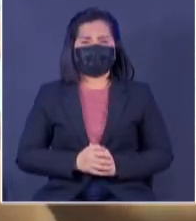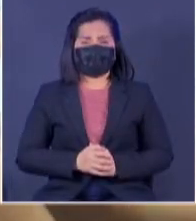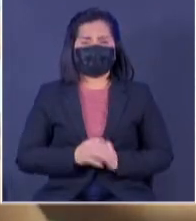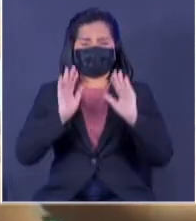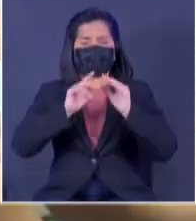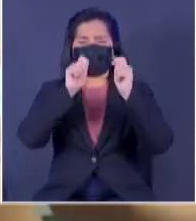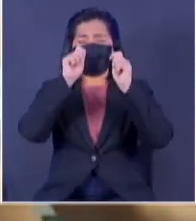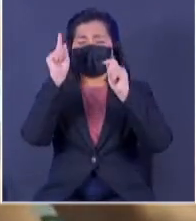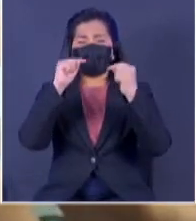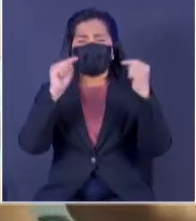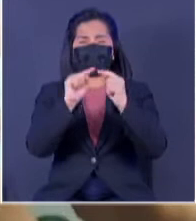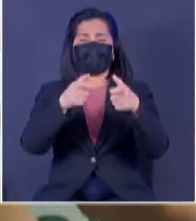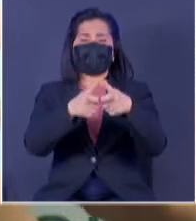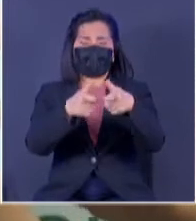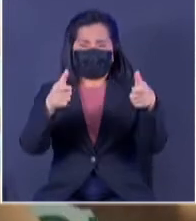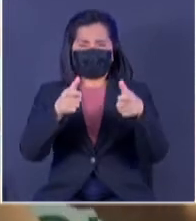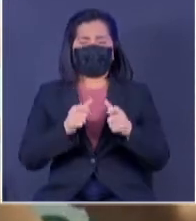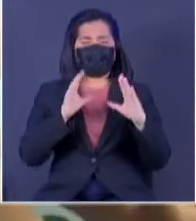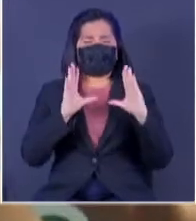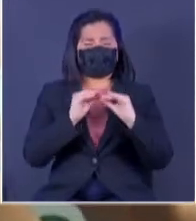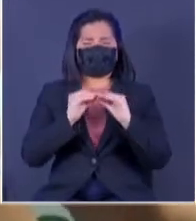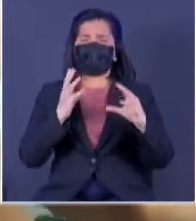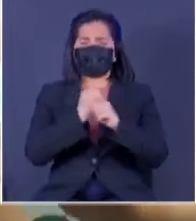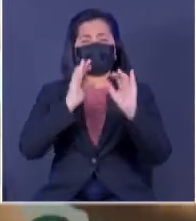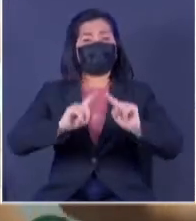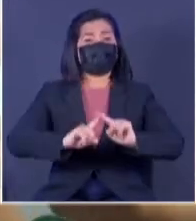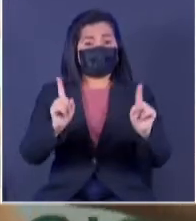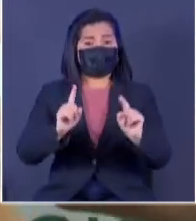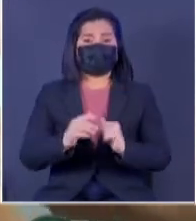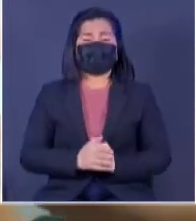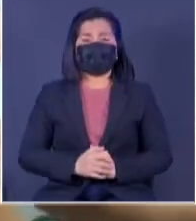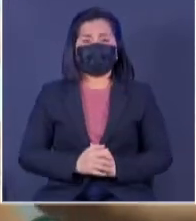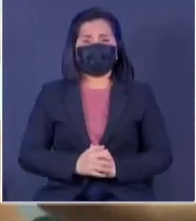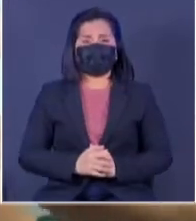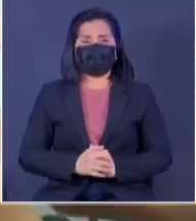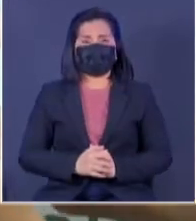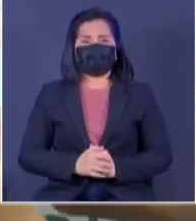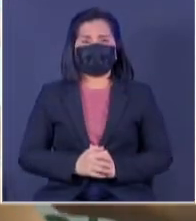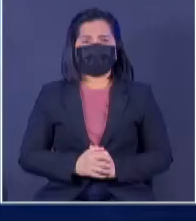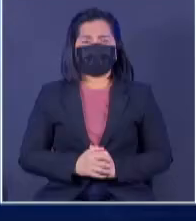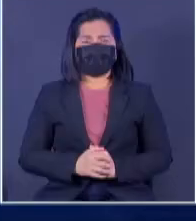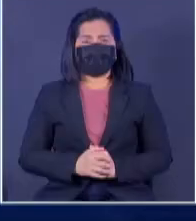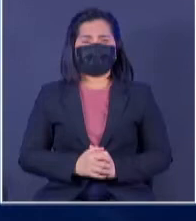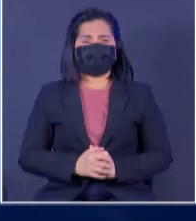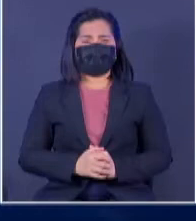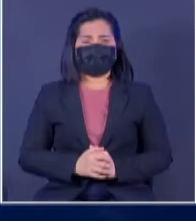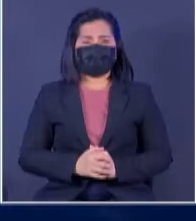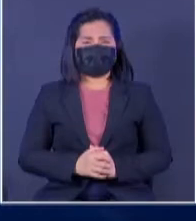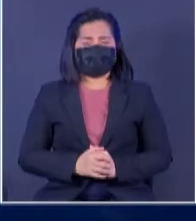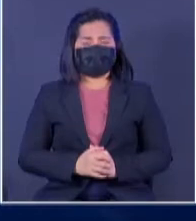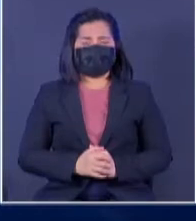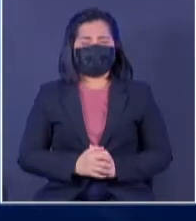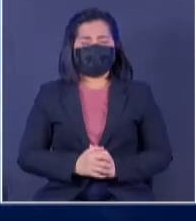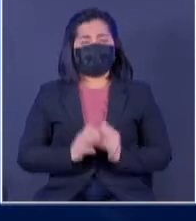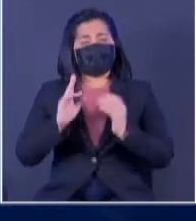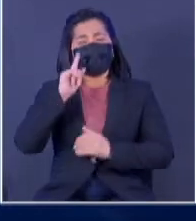เทิร์นของคณะฝ่ายเลขาที่เขาจะสรุปมันไม่มีเอกสารหลุดนะครับอันนั้นเป็นเอกสารที่ไม่จริงนะครับ ทีนี้เมื่อผู้สื่อข่าว